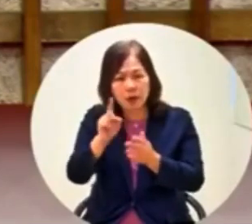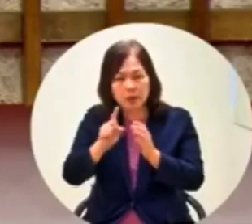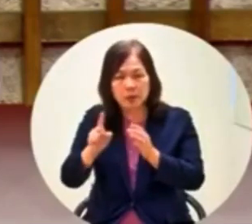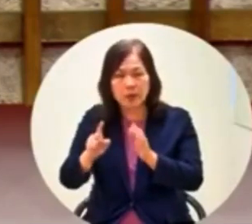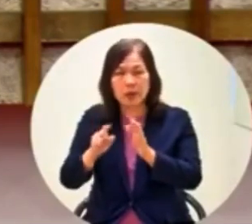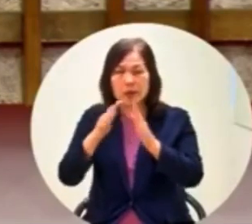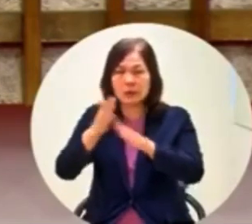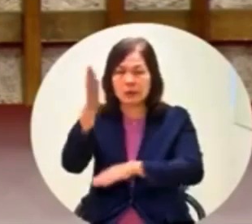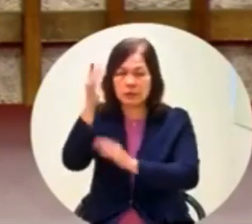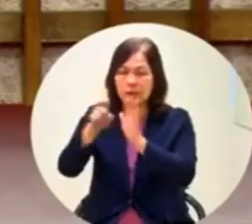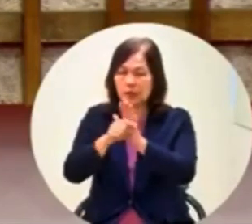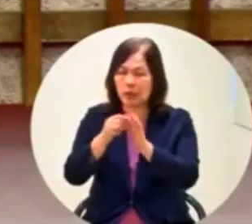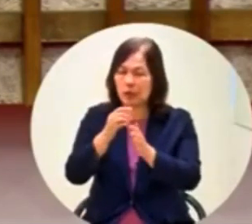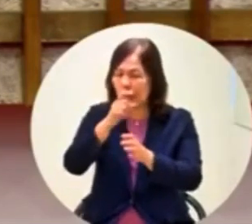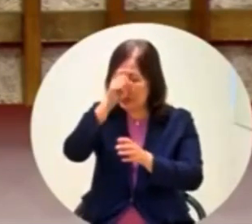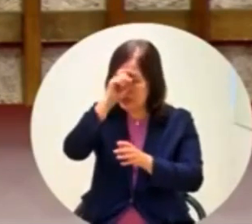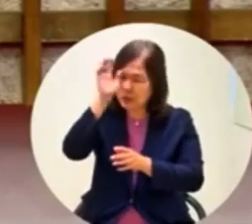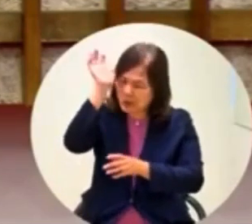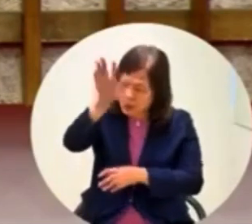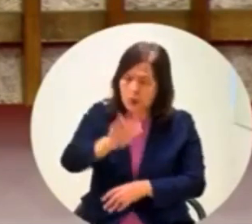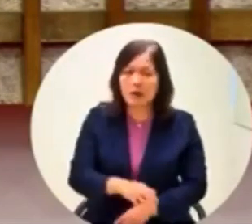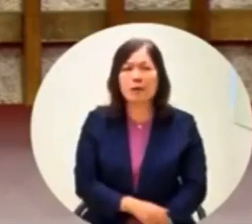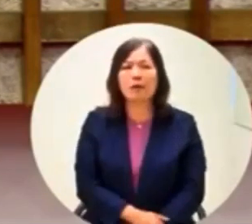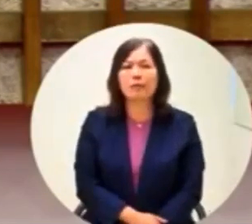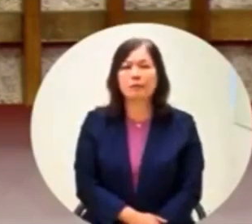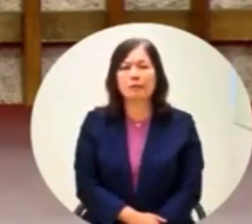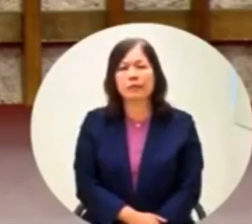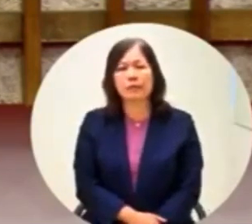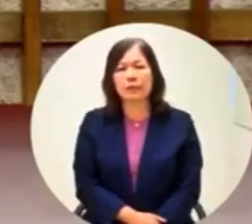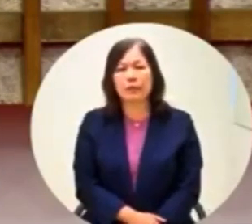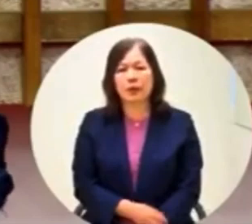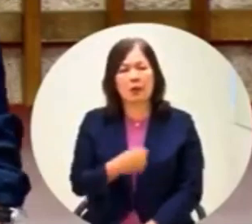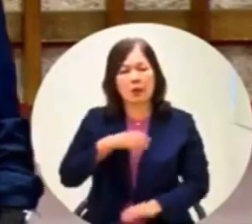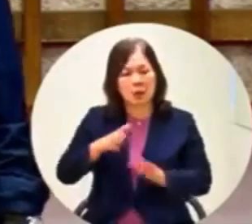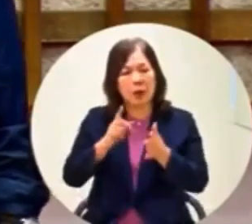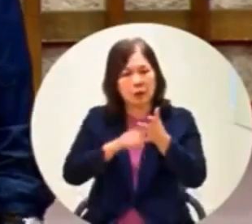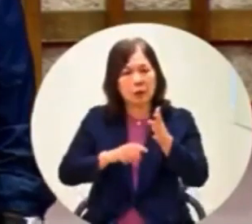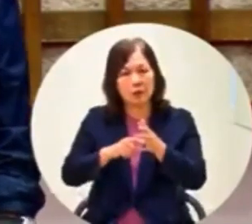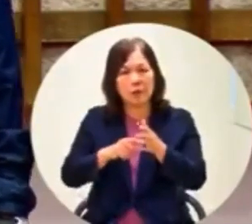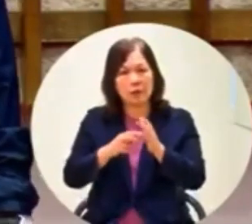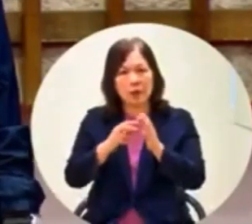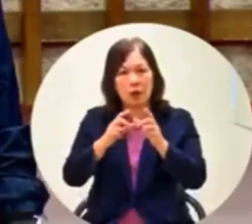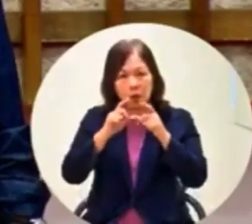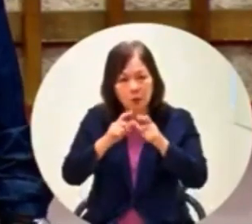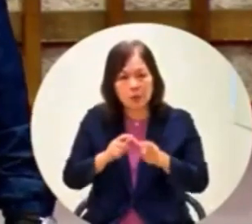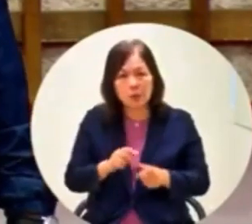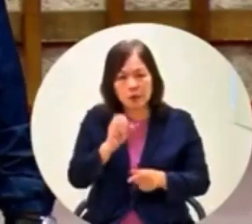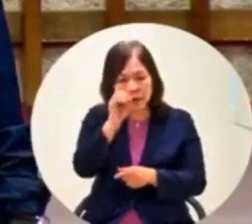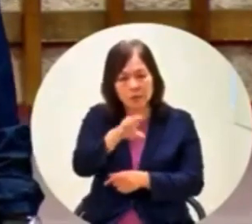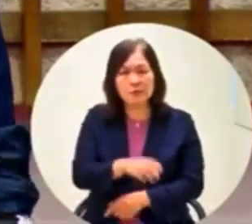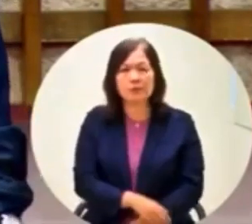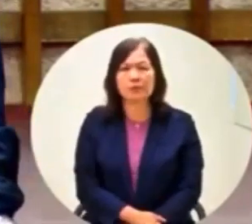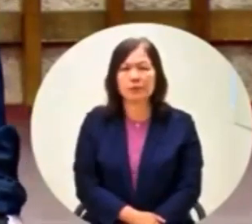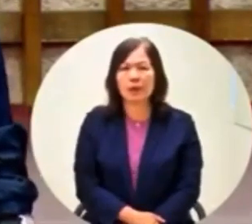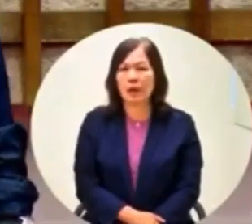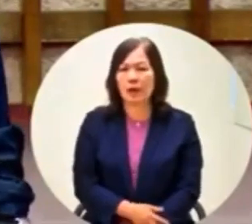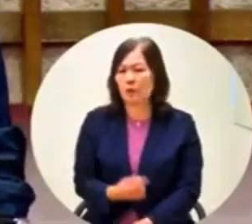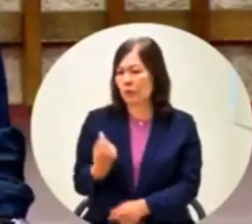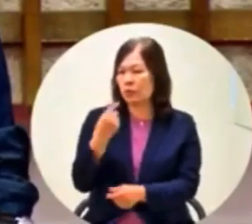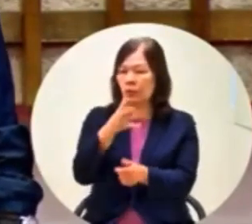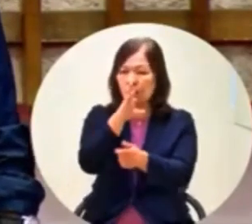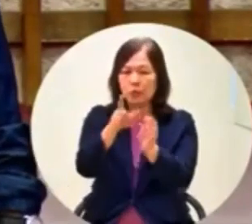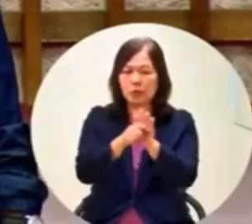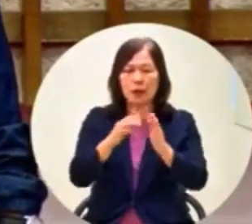一个前瞻。我简单来讲，昨天有议员问到市长，您最在意什